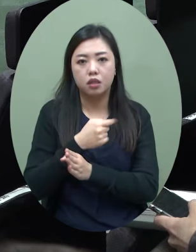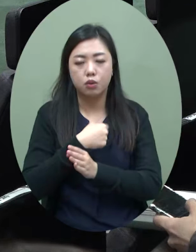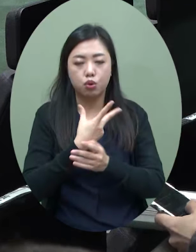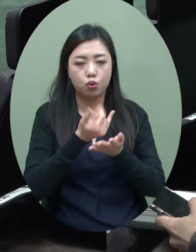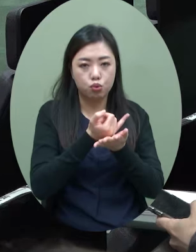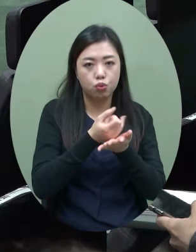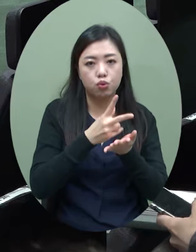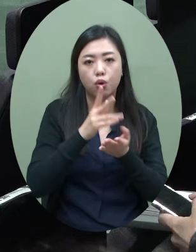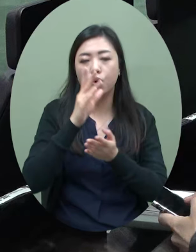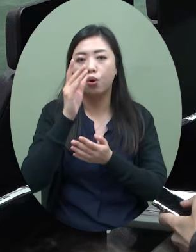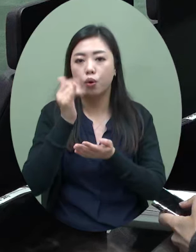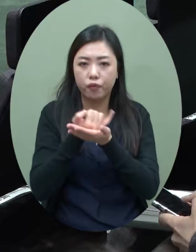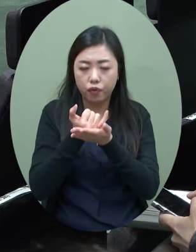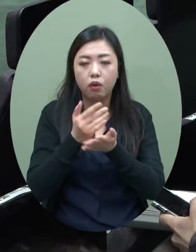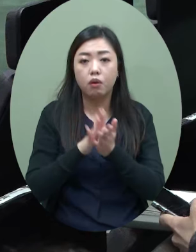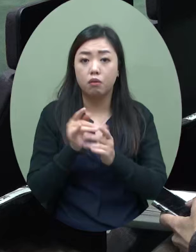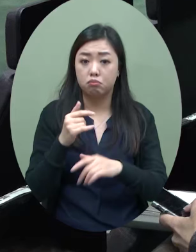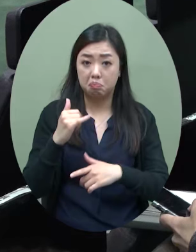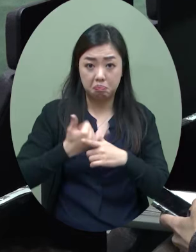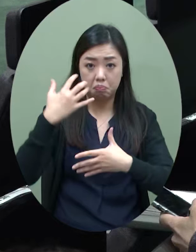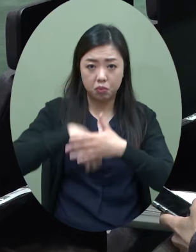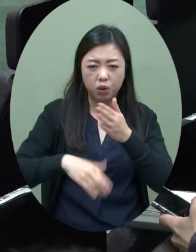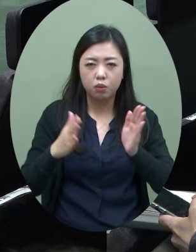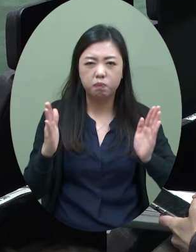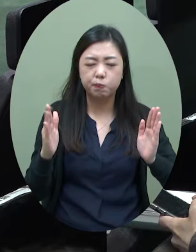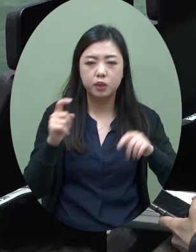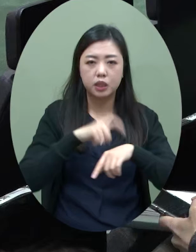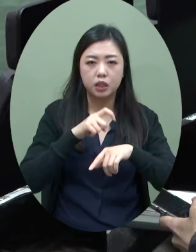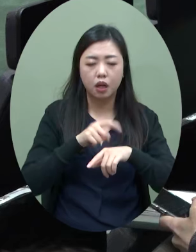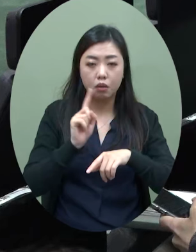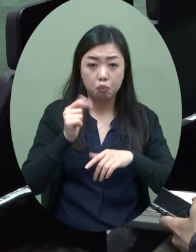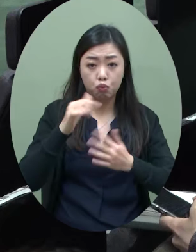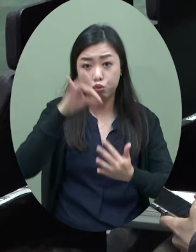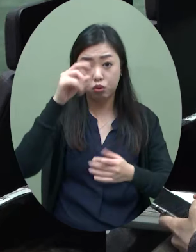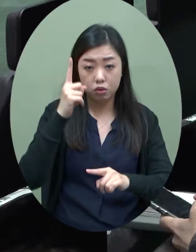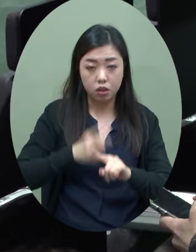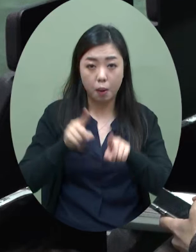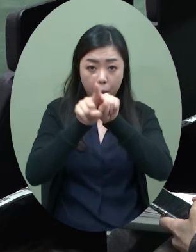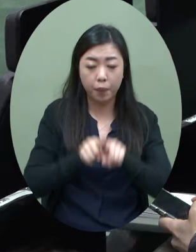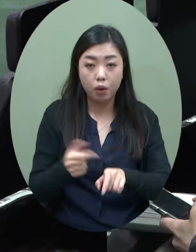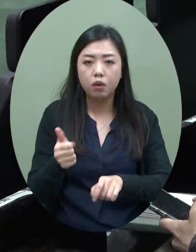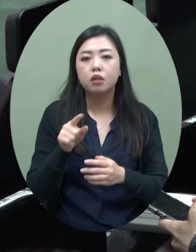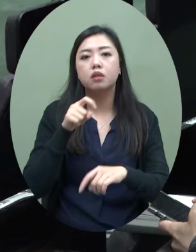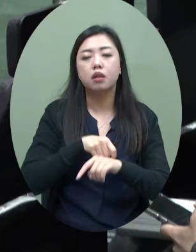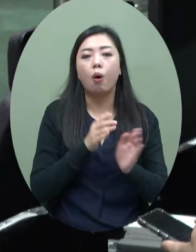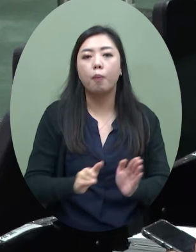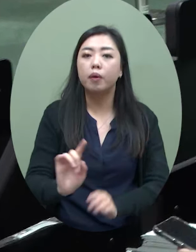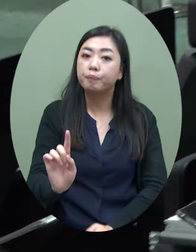其實只有唔夠半年嘅時間，係咪真係可以如期選出咧？時間表係點咧？唔該。